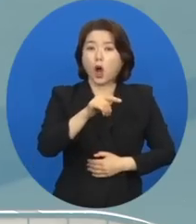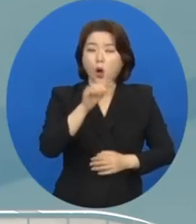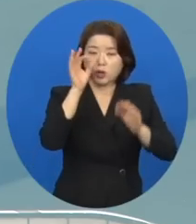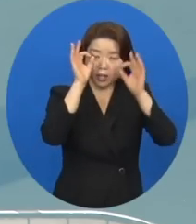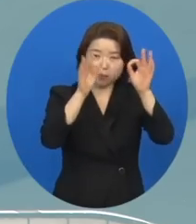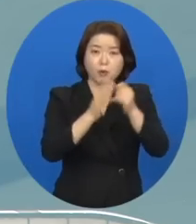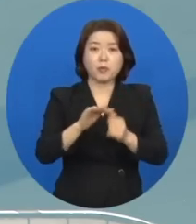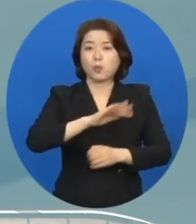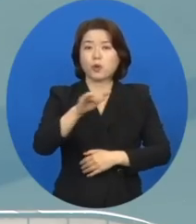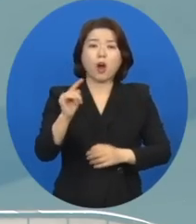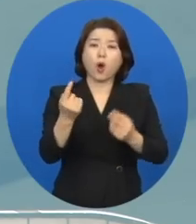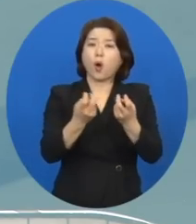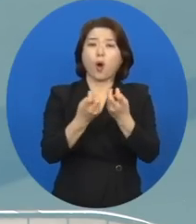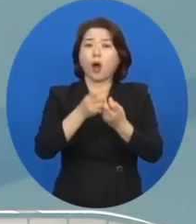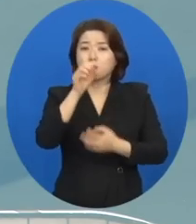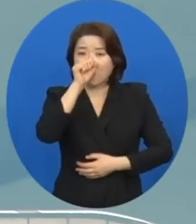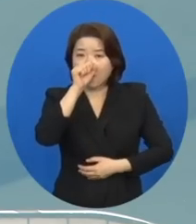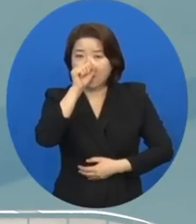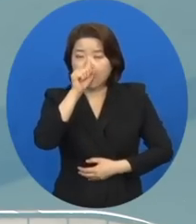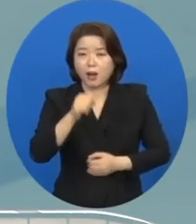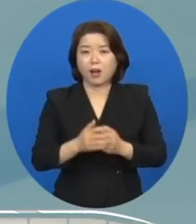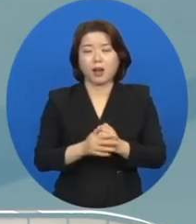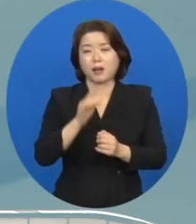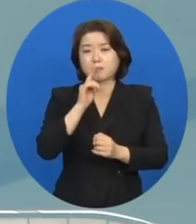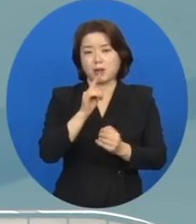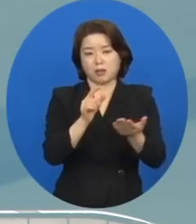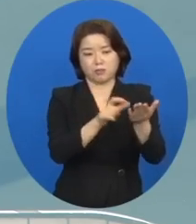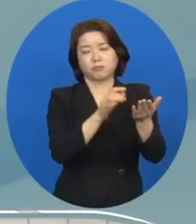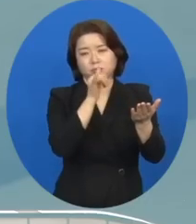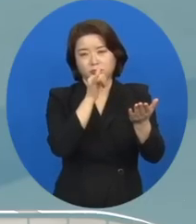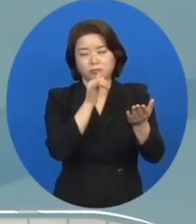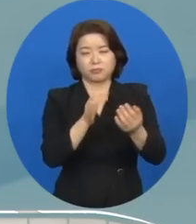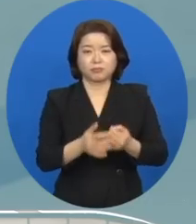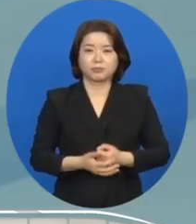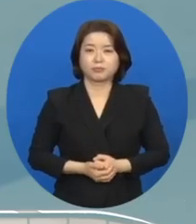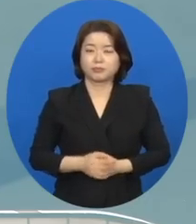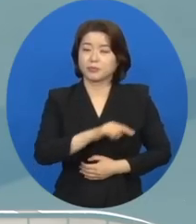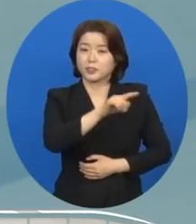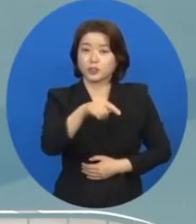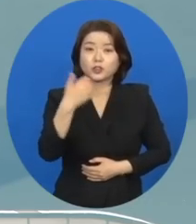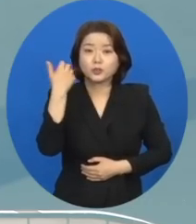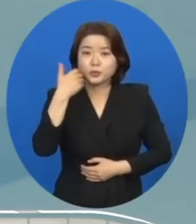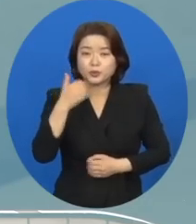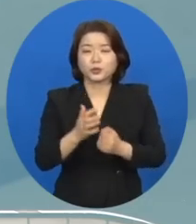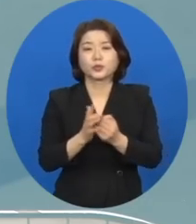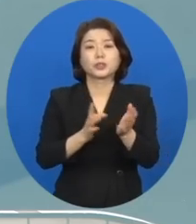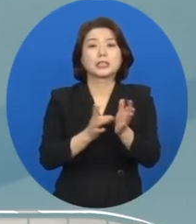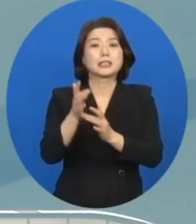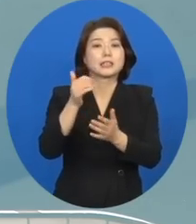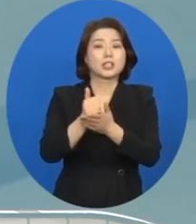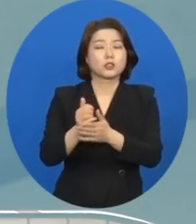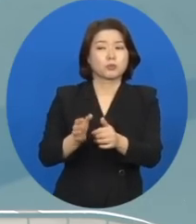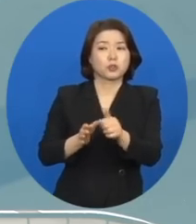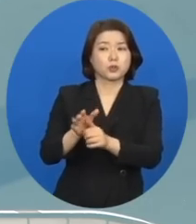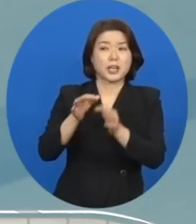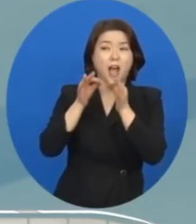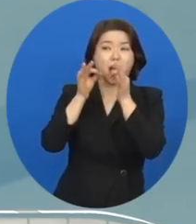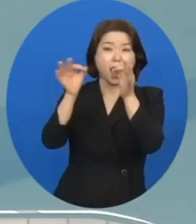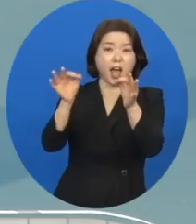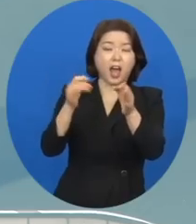우리가 어떻게 하면 좋겠습니까? 라는 말을 하는 사람들이 나옵니다. 그들은 누구냐면 예수님을 죽이라고